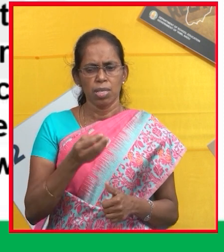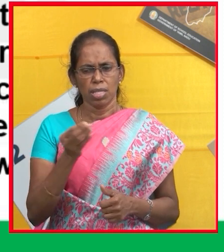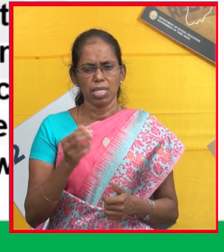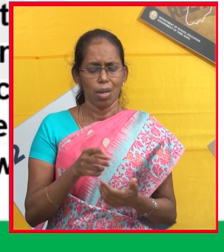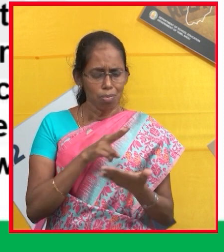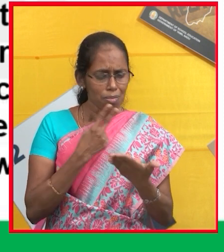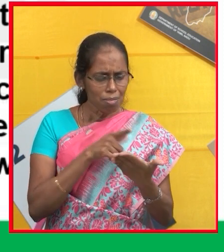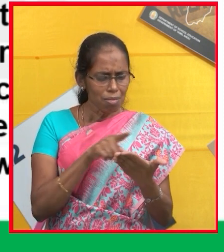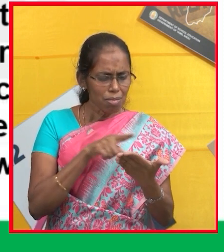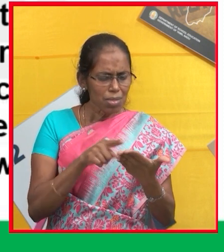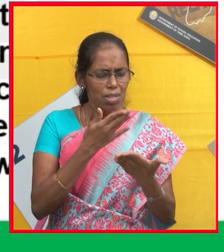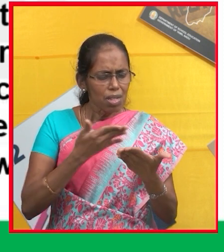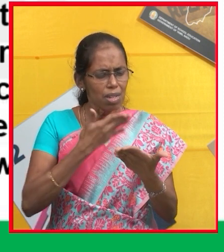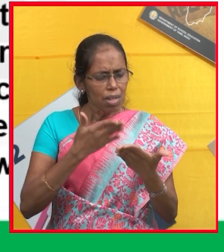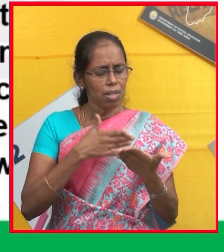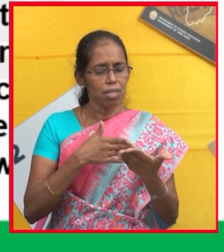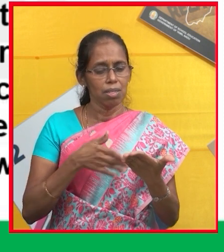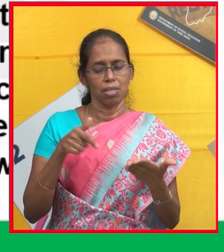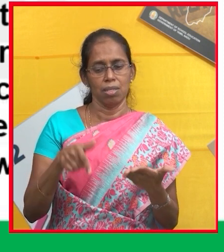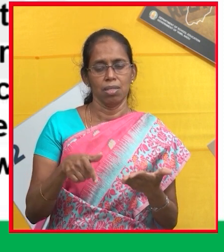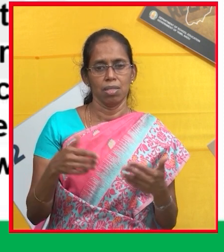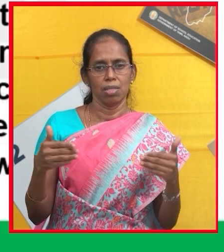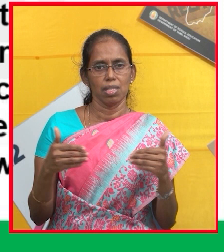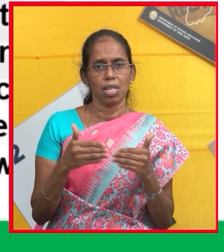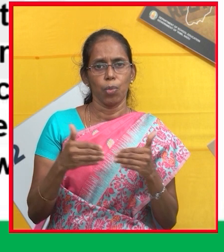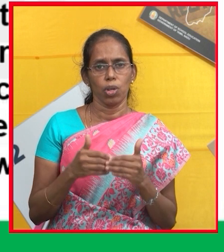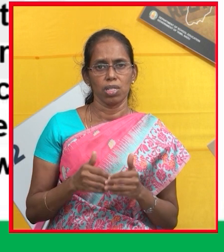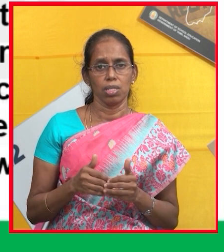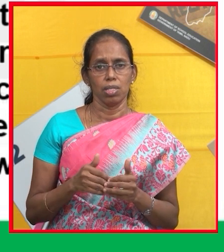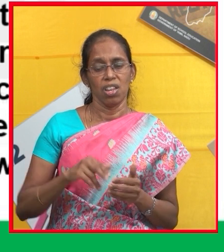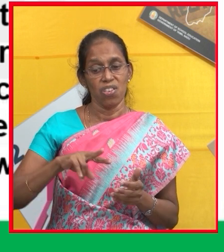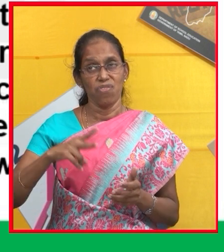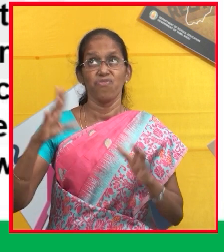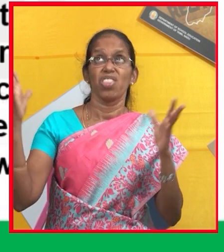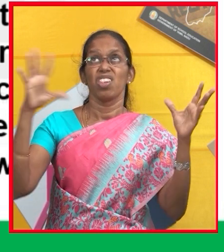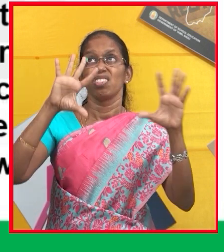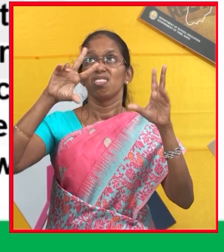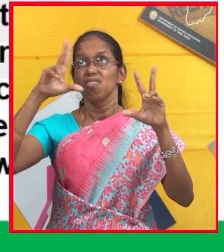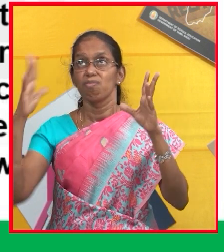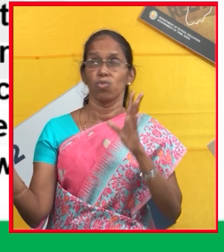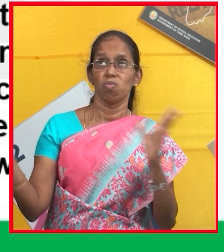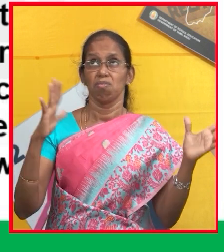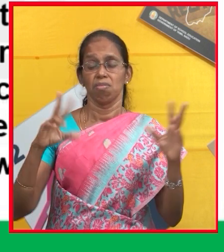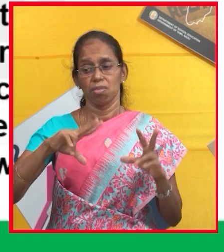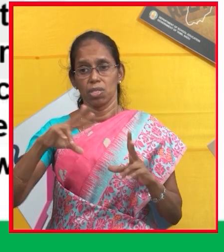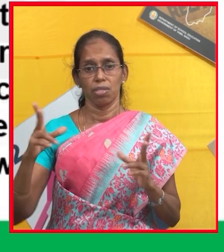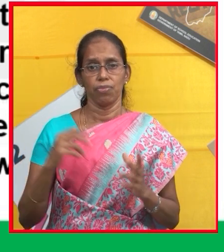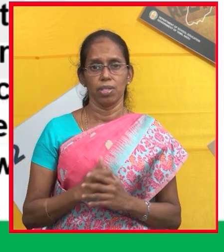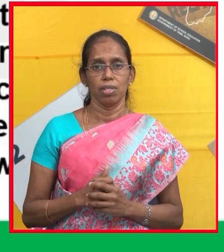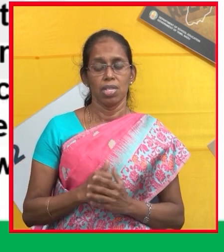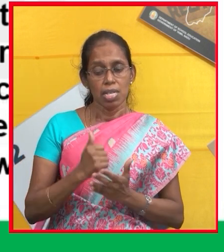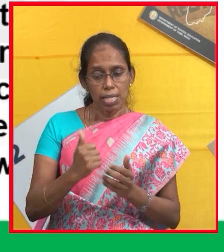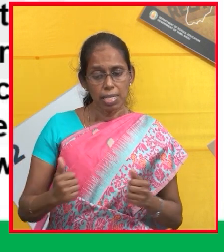theoretical courses on navigation, communication, and weather prediction. Classroom courses are different